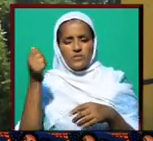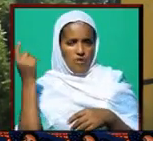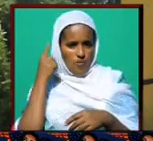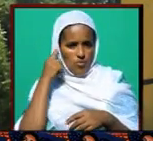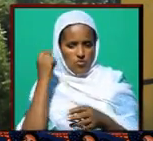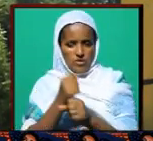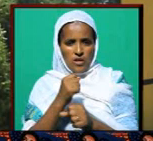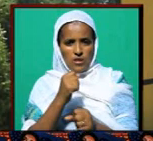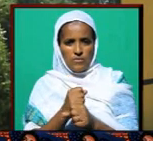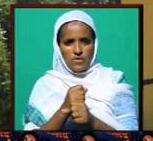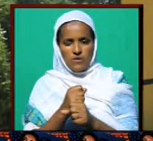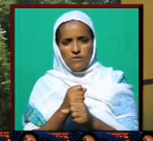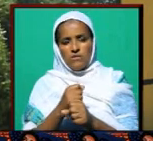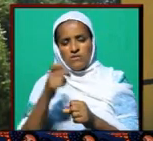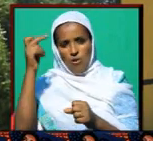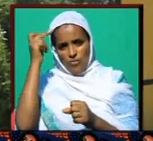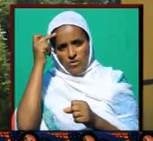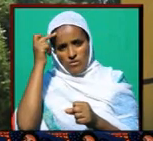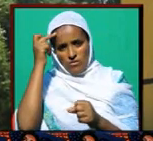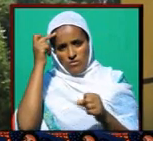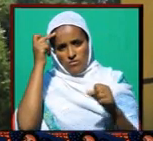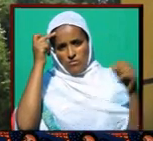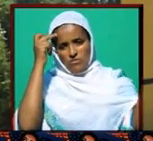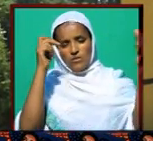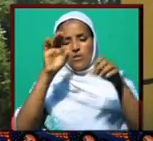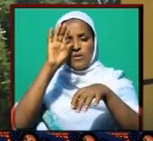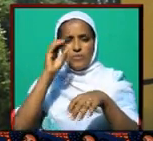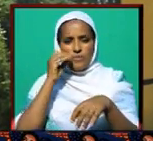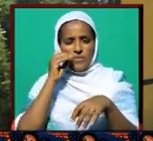እንዲሆን ኢሰማይክሙኑ ዘገብረ ዳዊት አመሬፈ